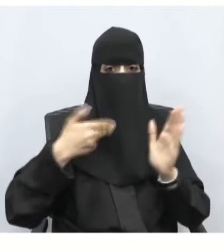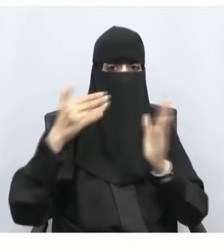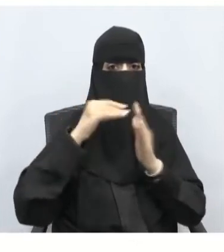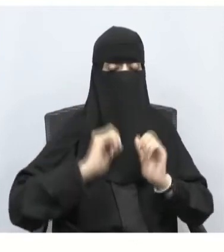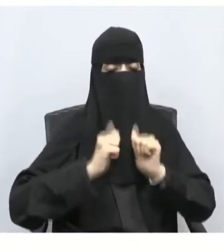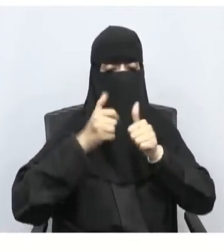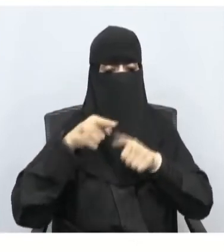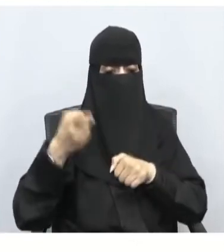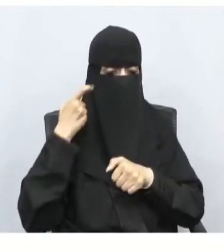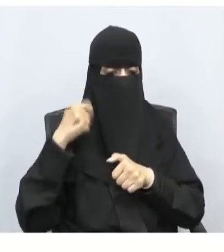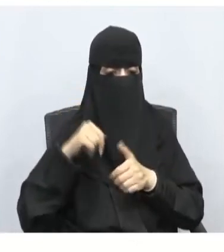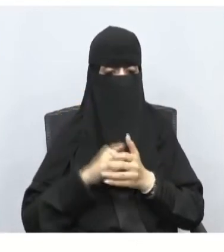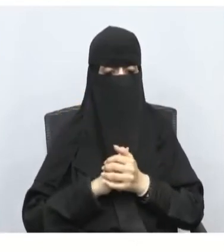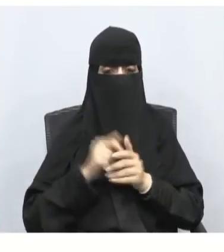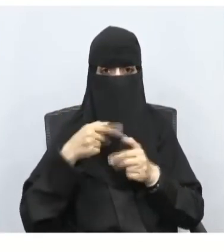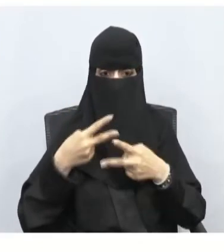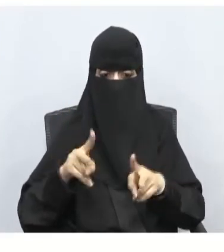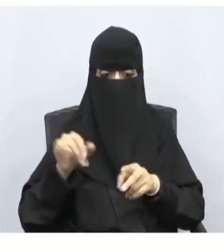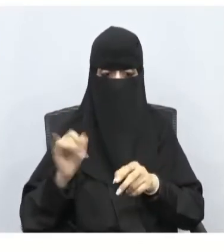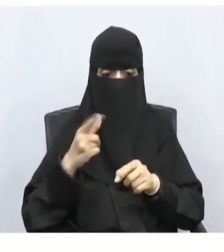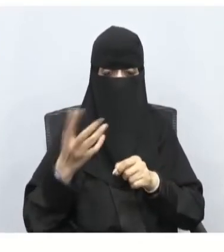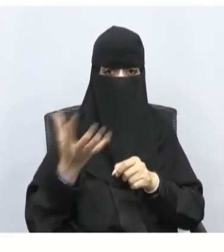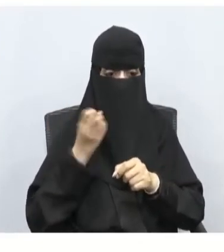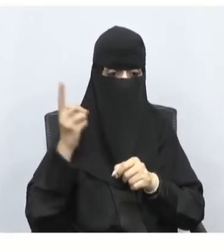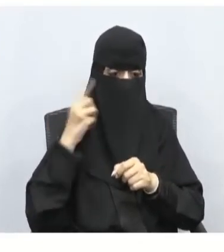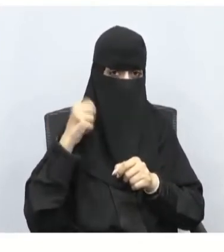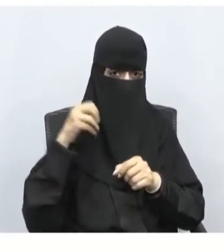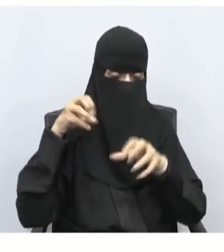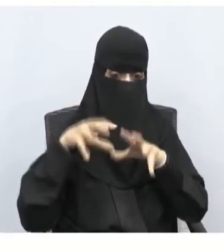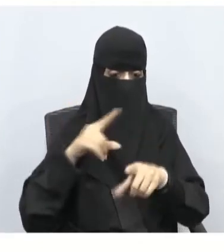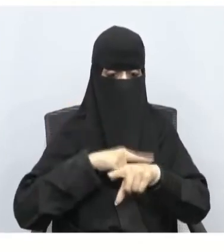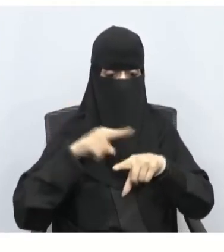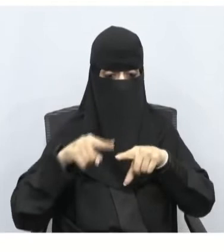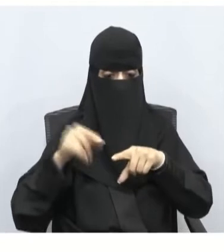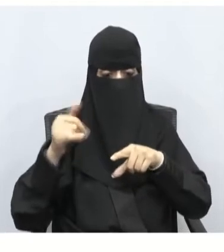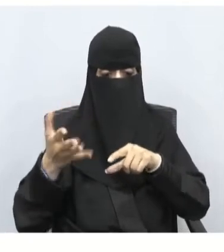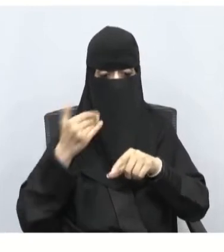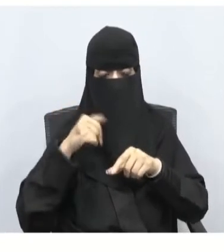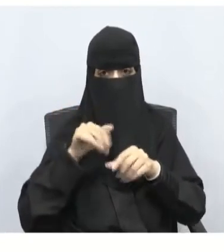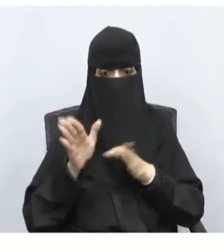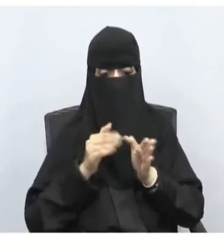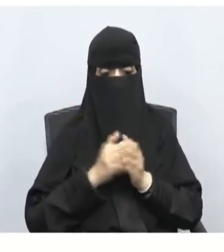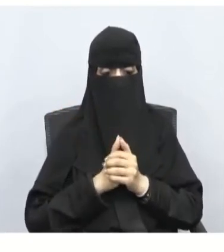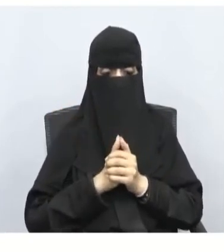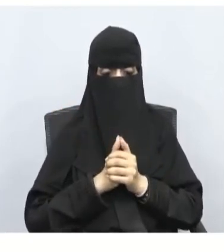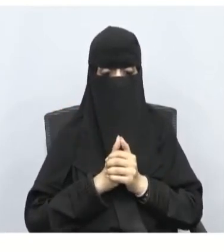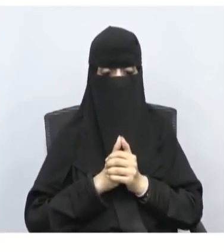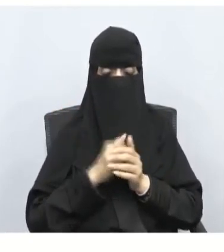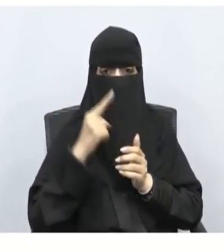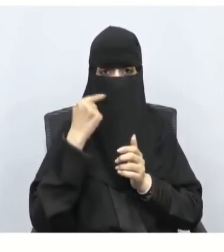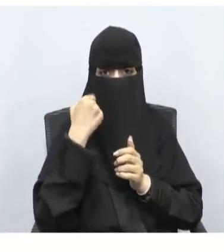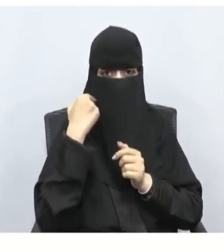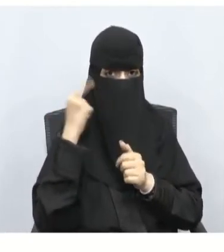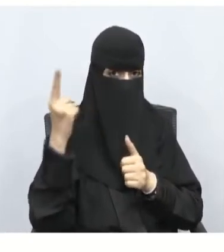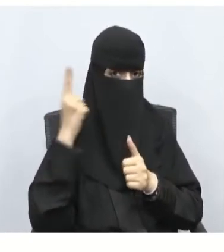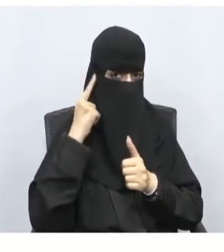نستطيع السمع، بدءا من استقبال الصوت المنبعث إلى من المصدر إلى الأذن، ثم